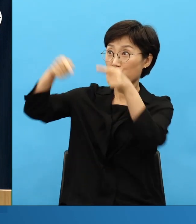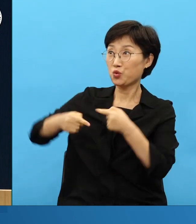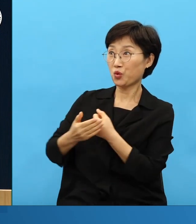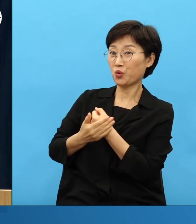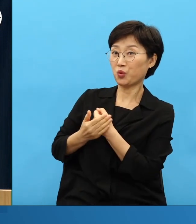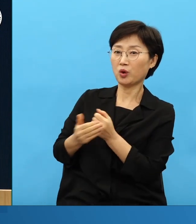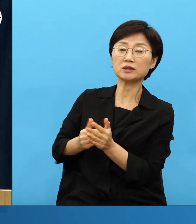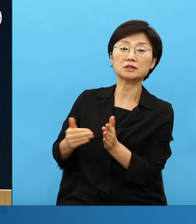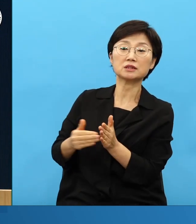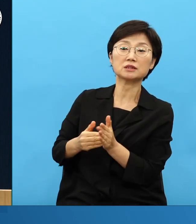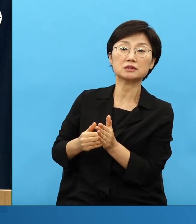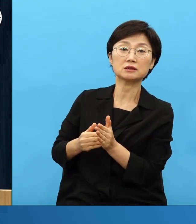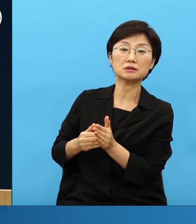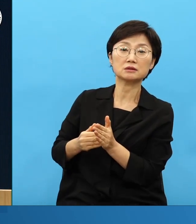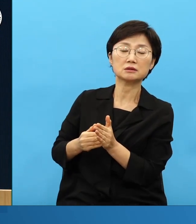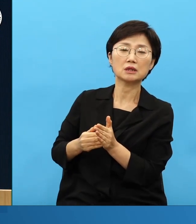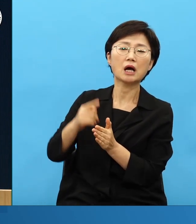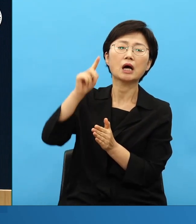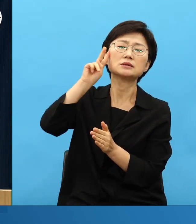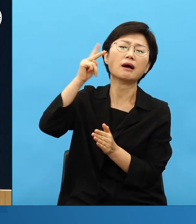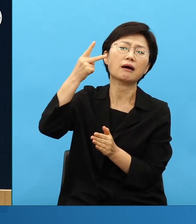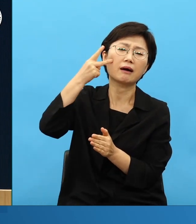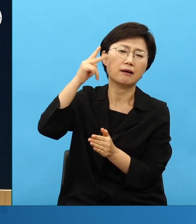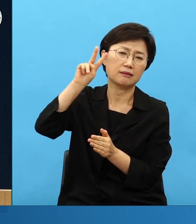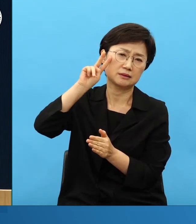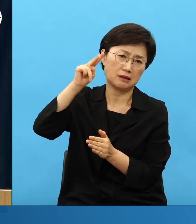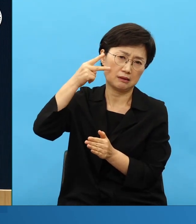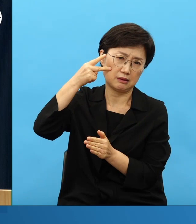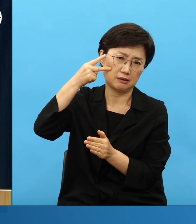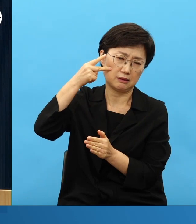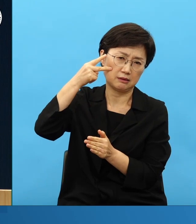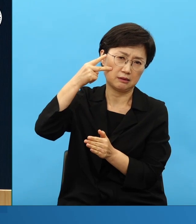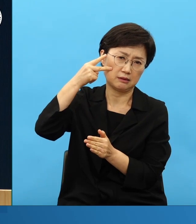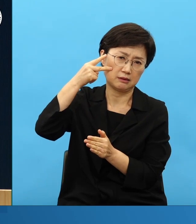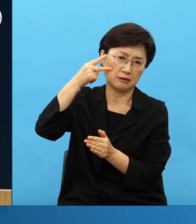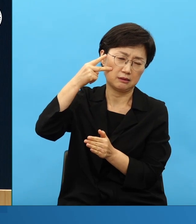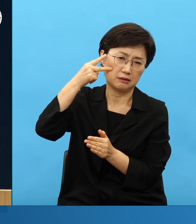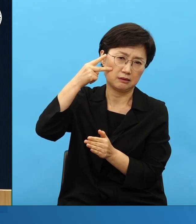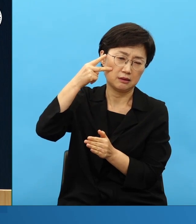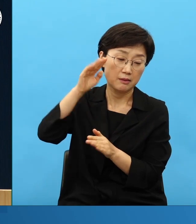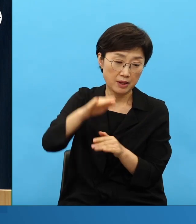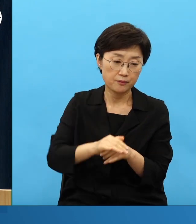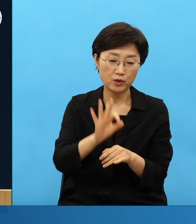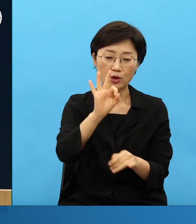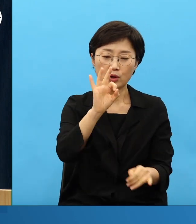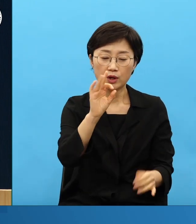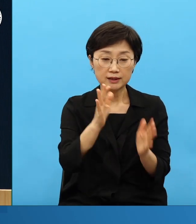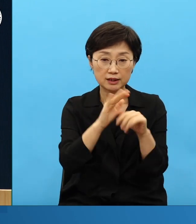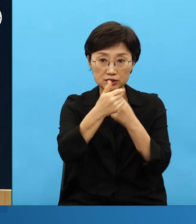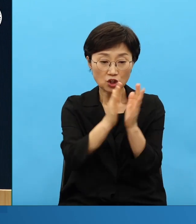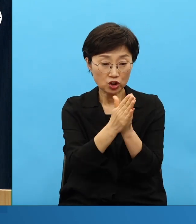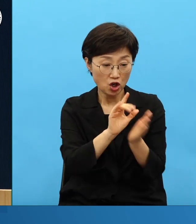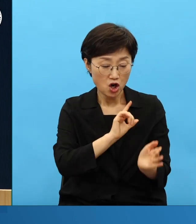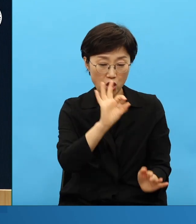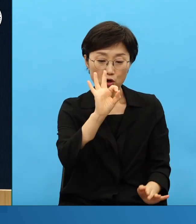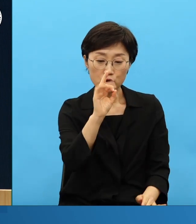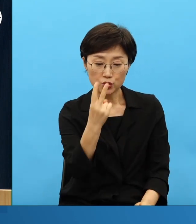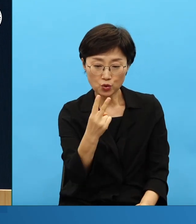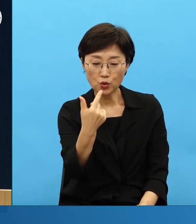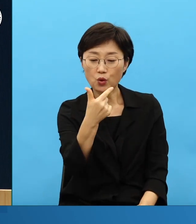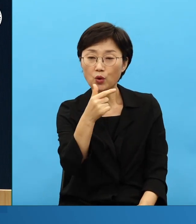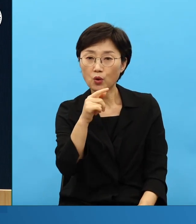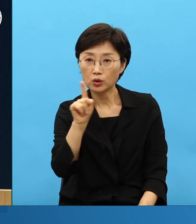for evangelism or missions. 그게 대표적인 예가 요나스입니다. And the representative example of this is